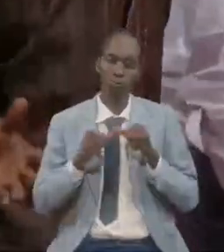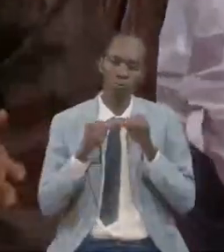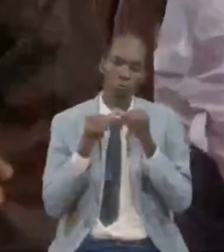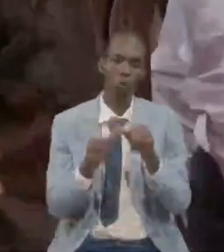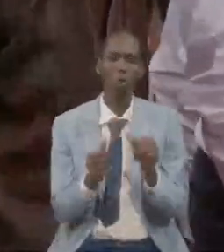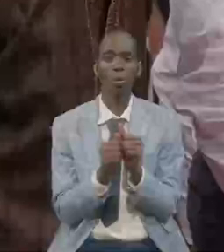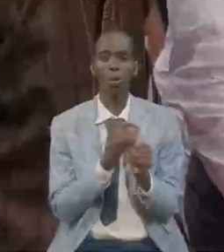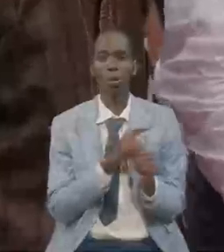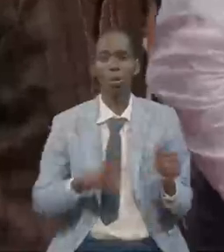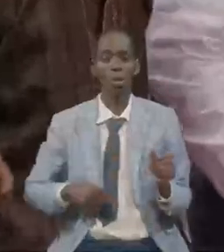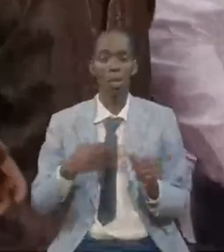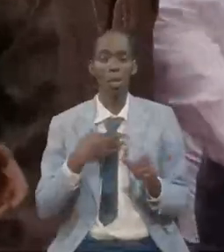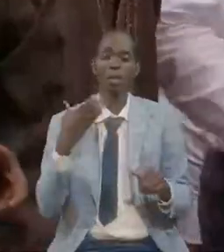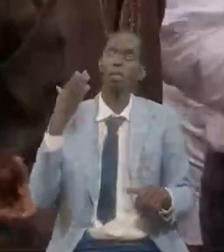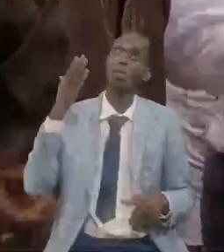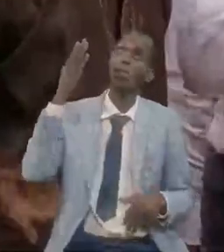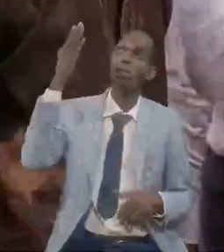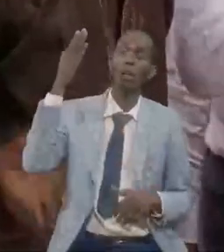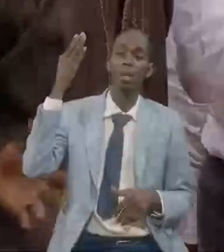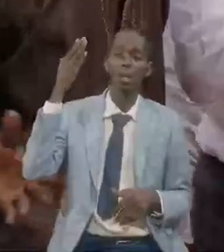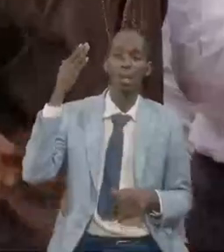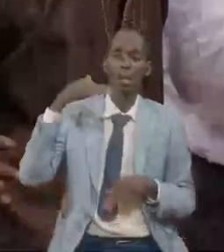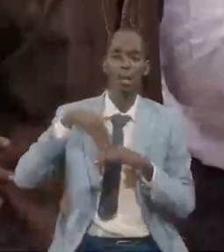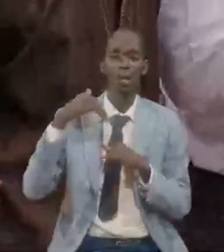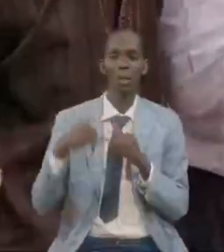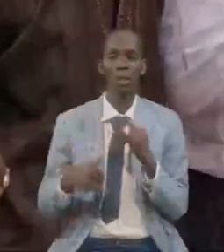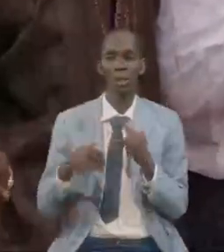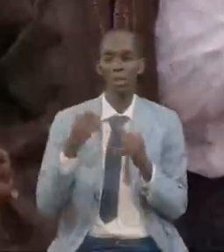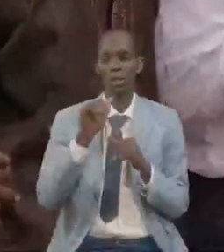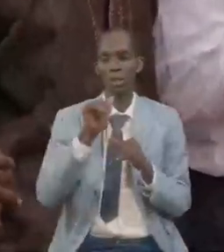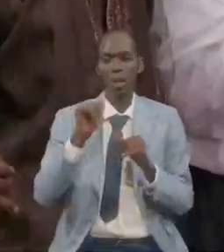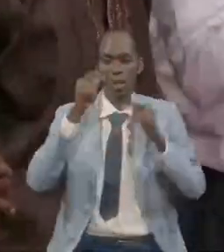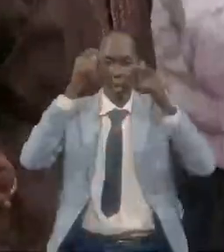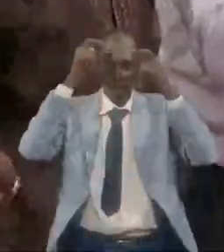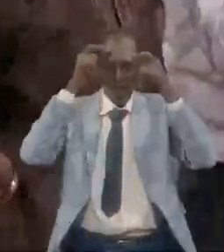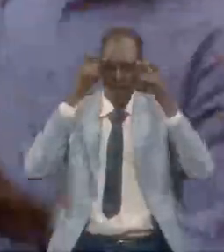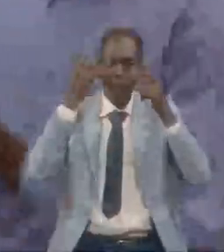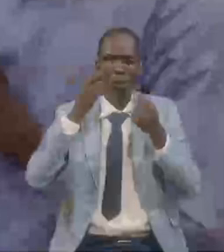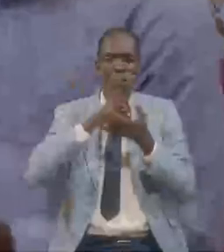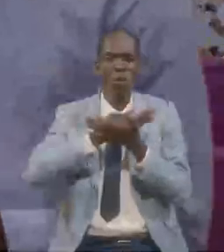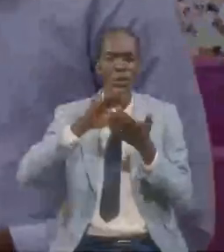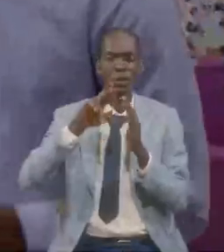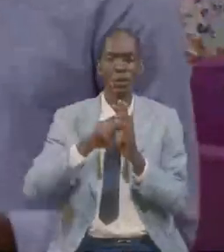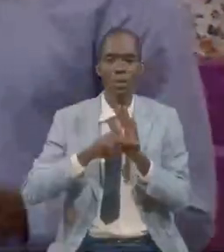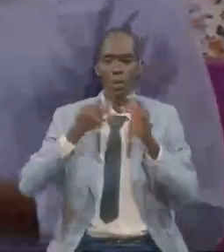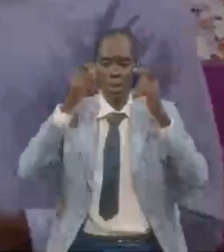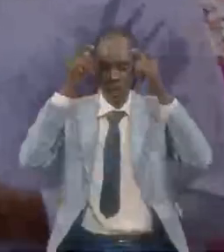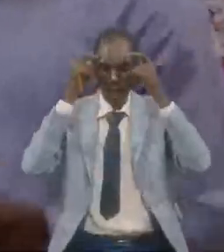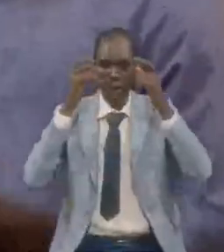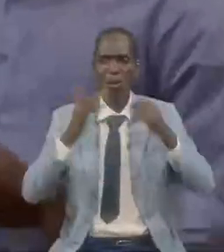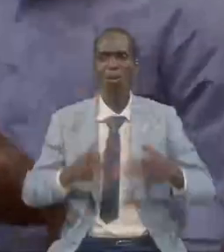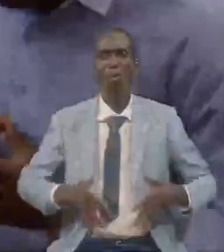affermis dans le Seigneur et à l'autre bord, la couronne de la justice, la couronne de